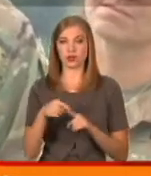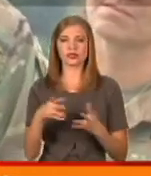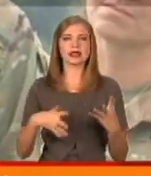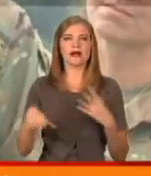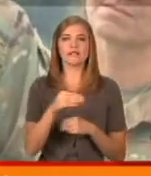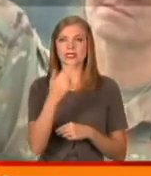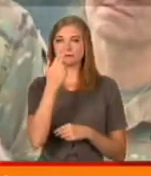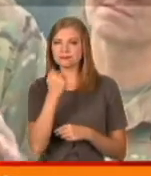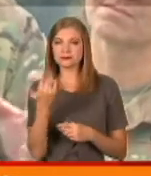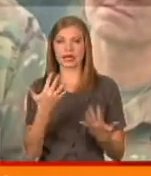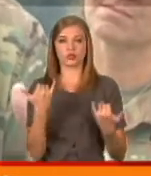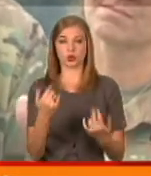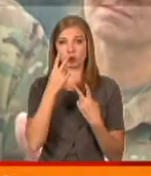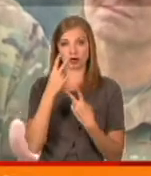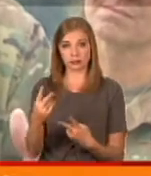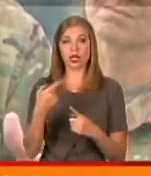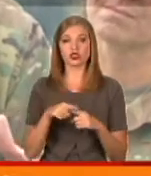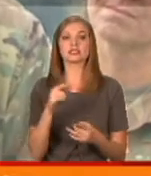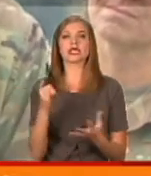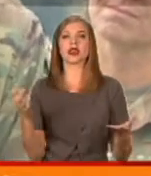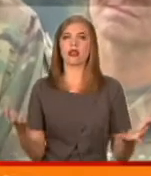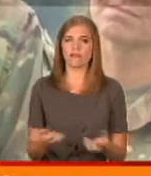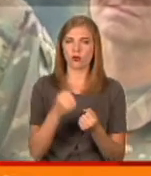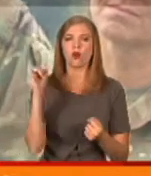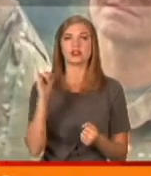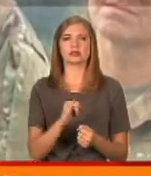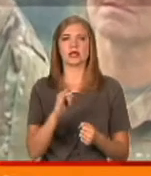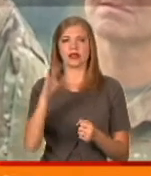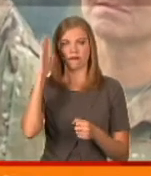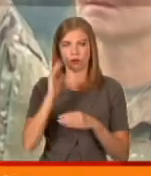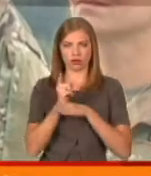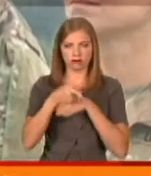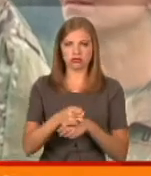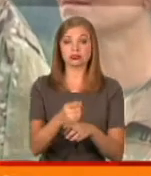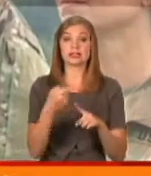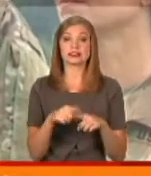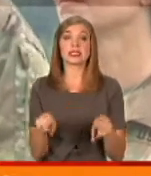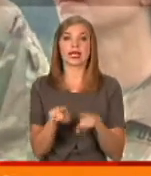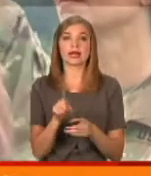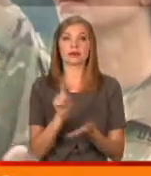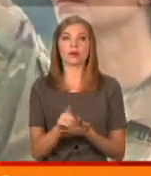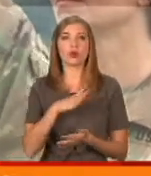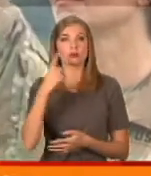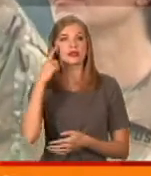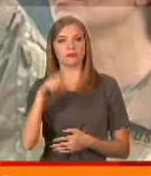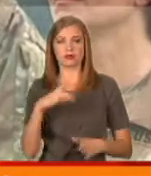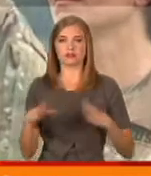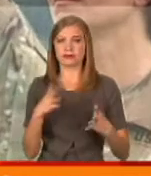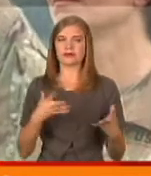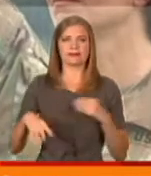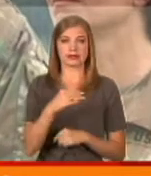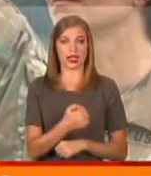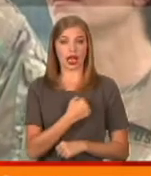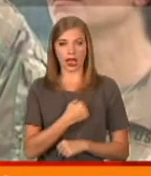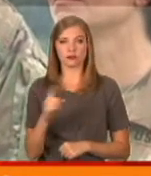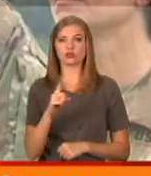набір навичок, які ви сьогодні бачили. Тобто це і евакуація, і подолання водної перешкоди. Власне, такими мають бути вміння і навички всіх армій для